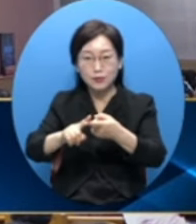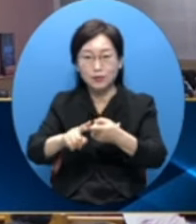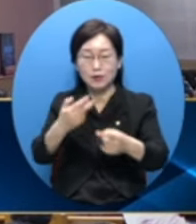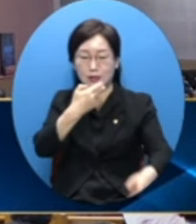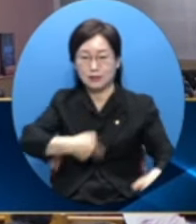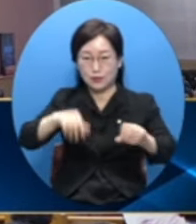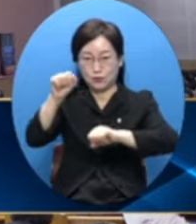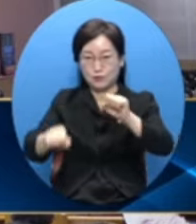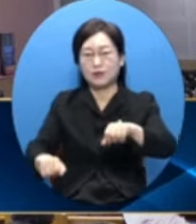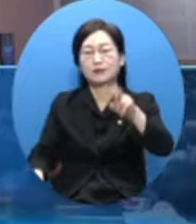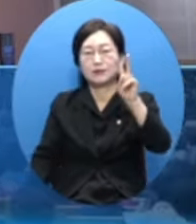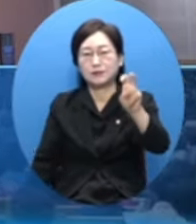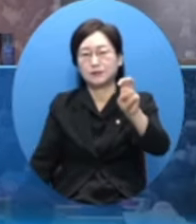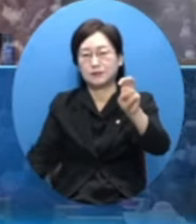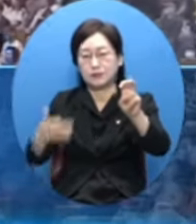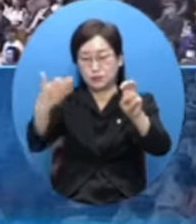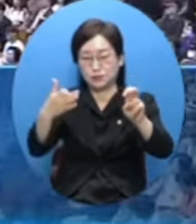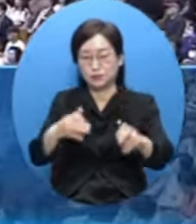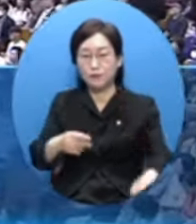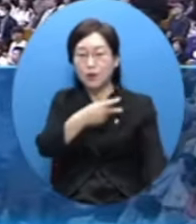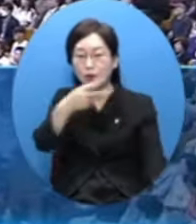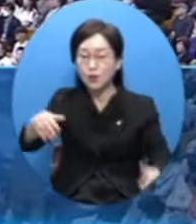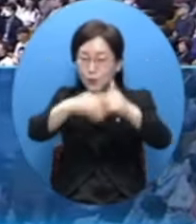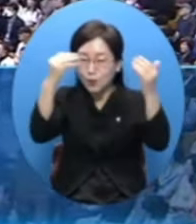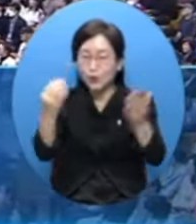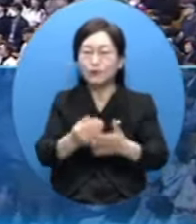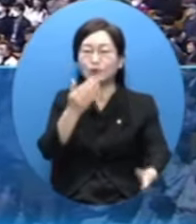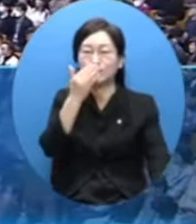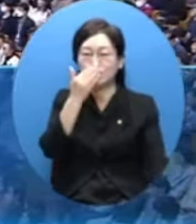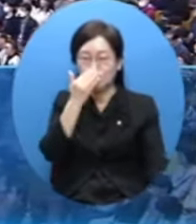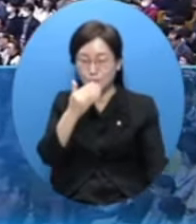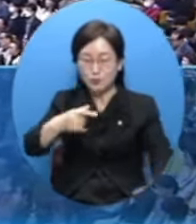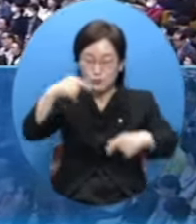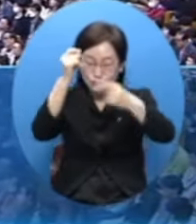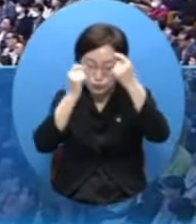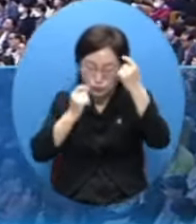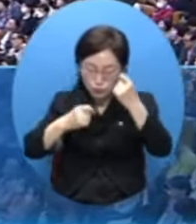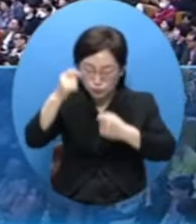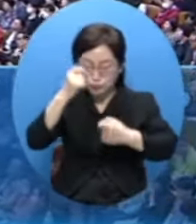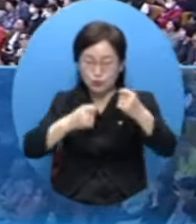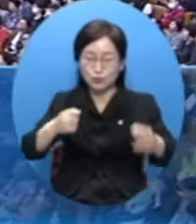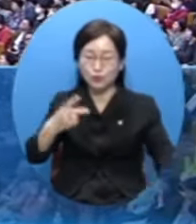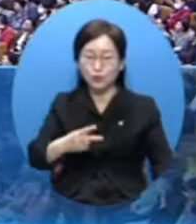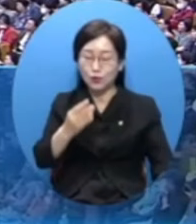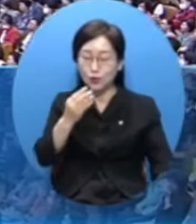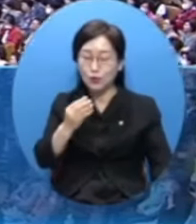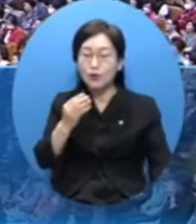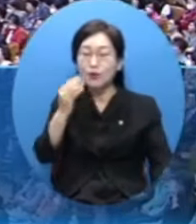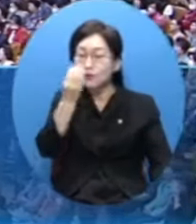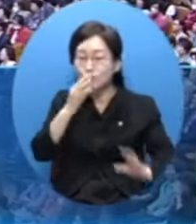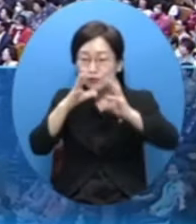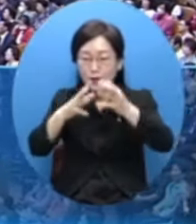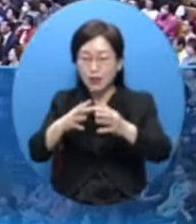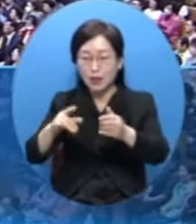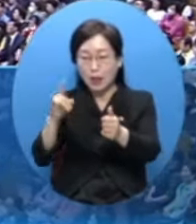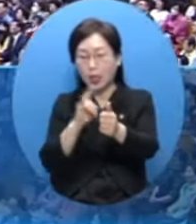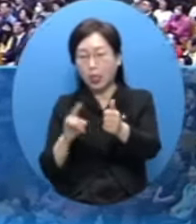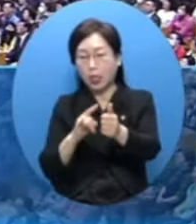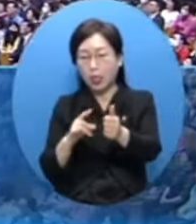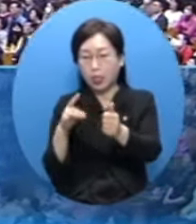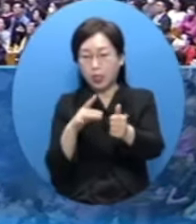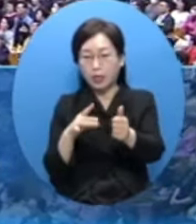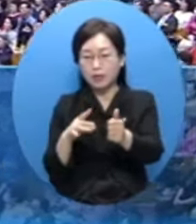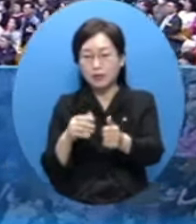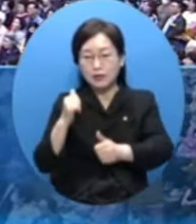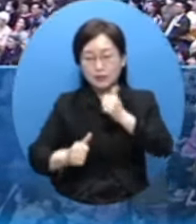19절 이와 같이 고백합니다. 곧 모든 겸손과 눈물이며 유대인의 간교로 말미암아 당한 시험을 참고